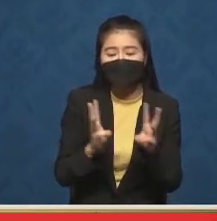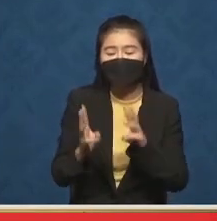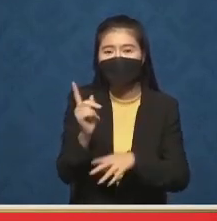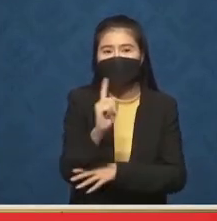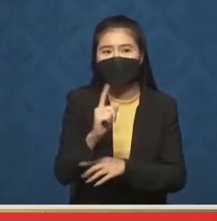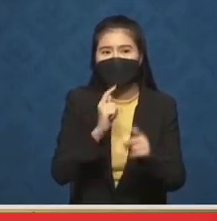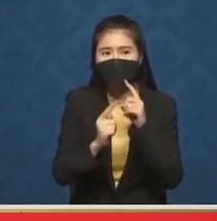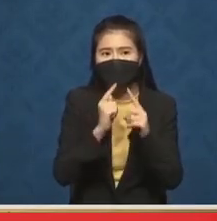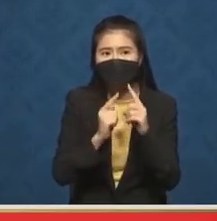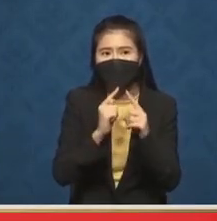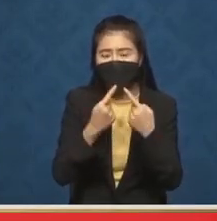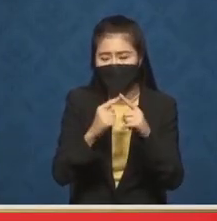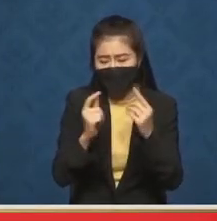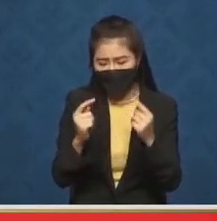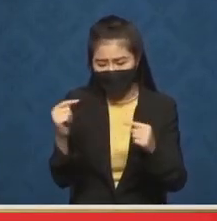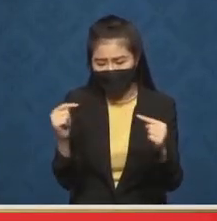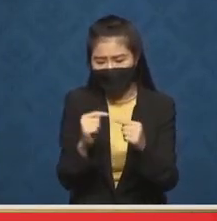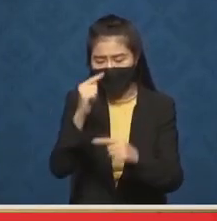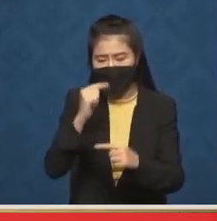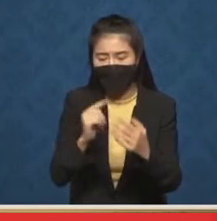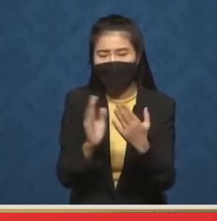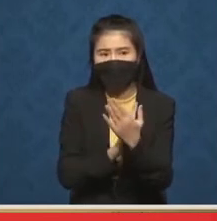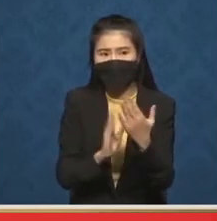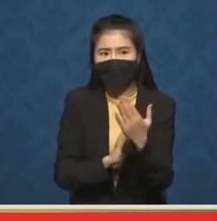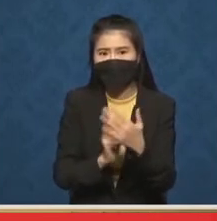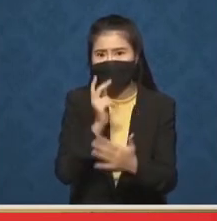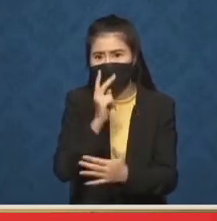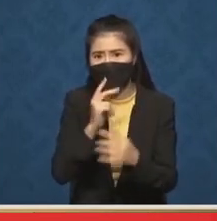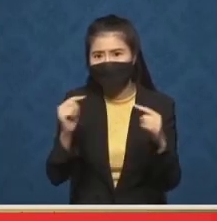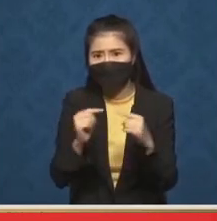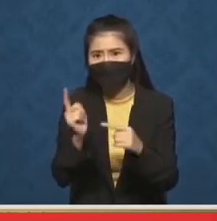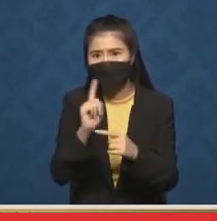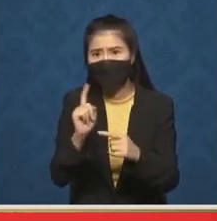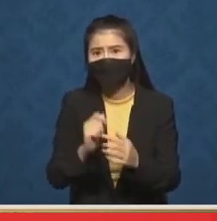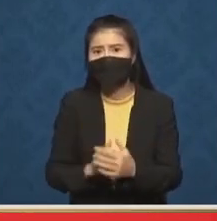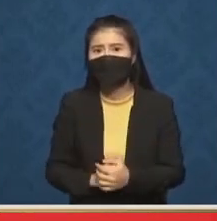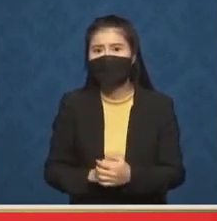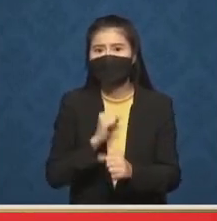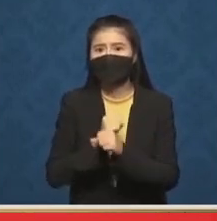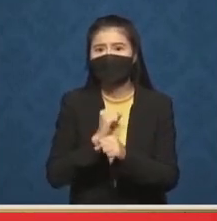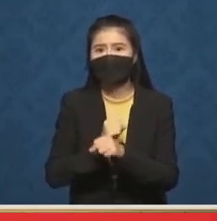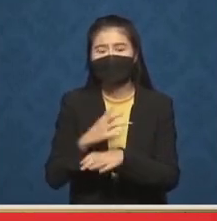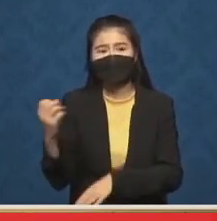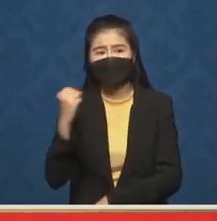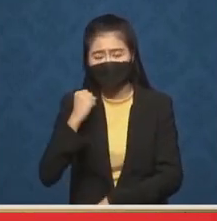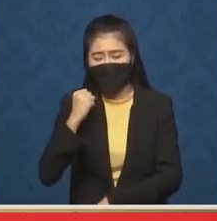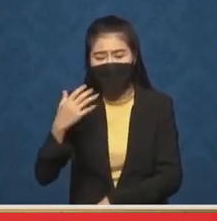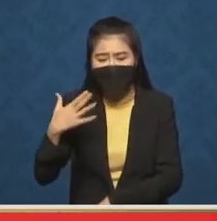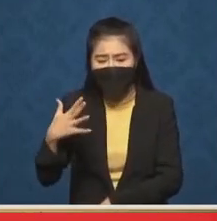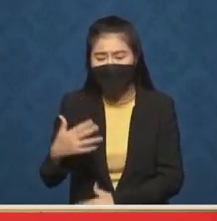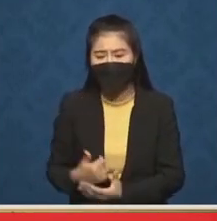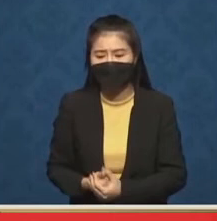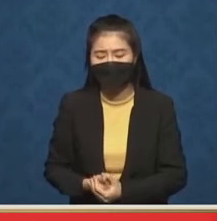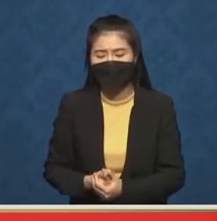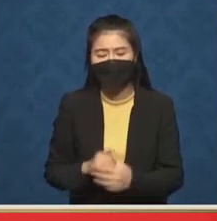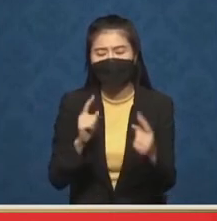ท่ทีของไทย ในทันทีเลยเราเหนเลยว่าที่ไปเรีกร้องทันทีคืนำนาดทัที ไม่มที่ไหนเกิด